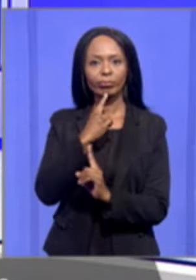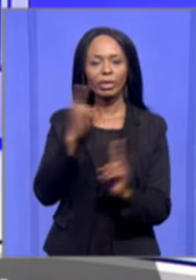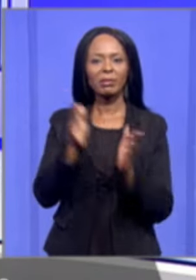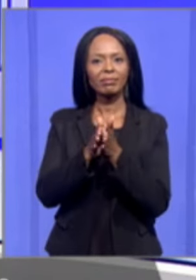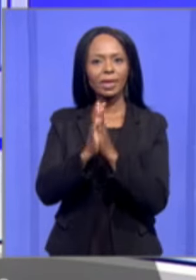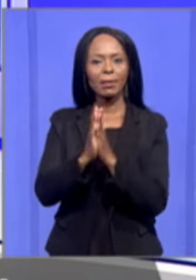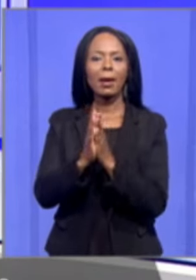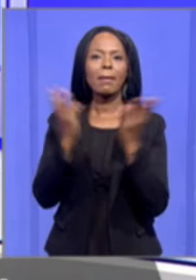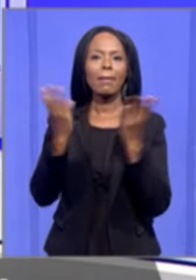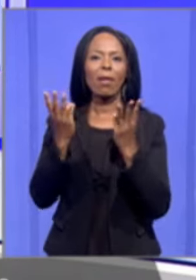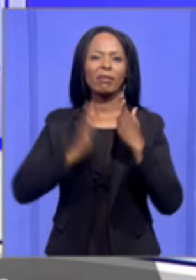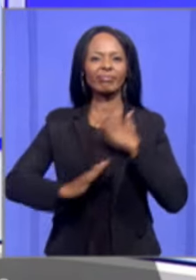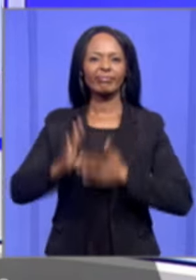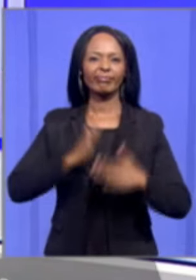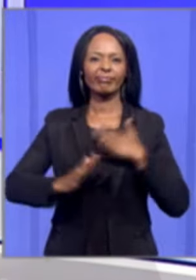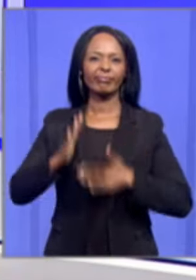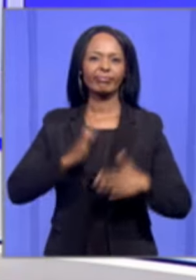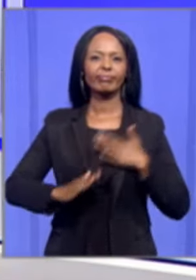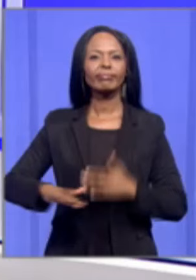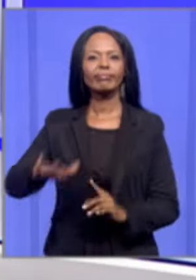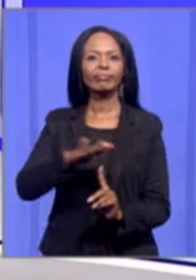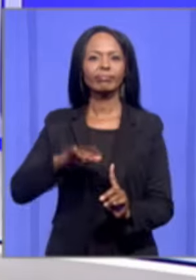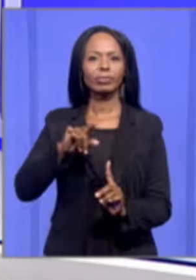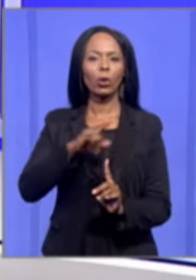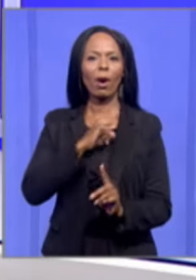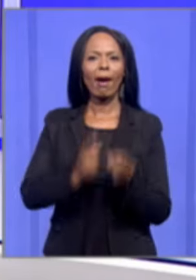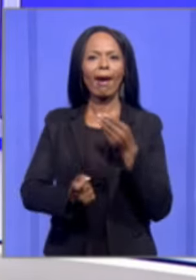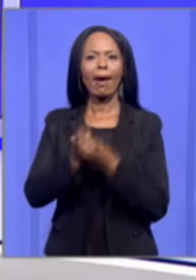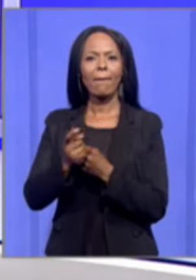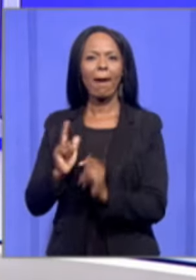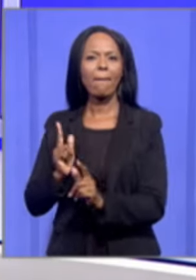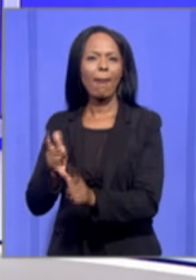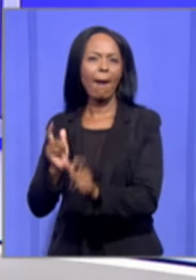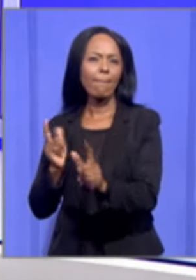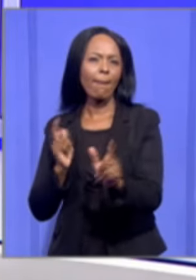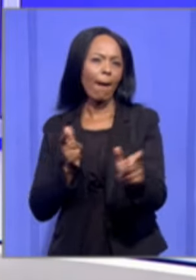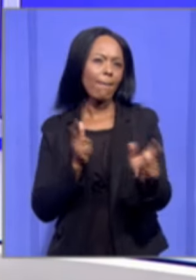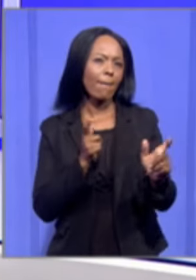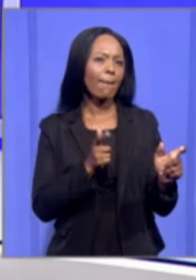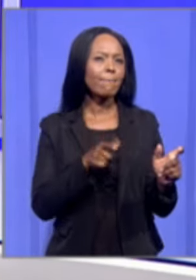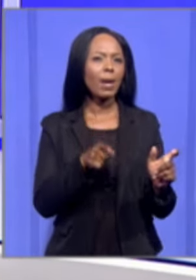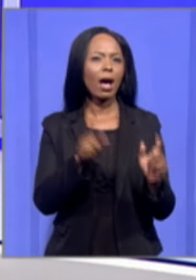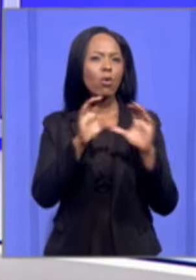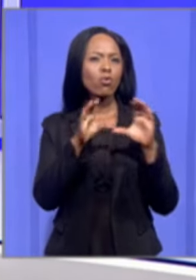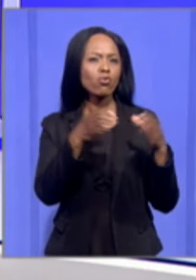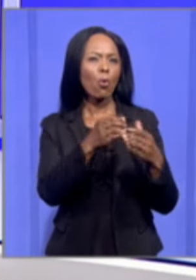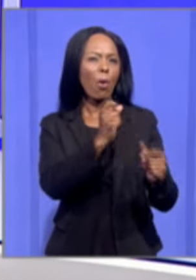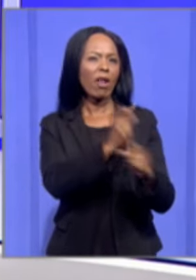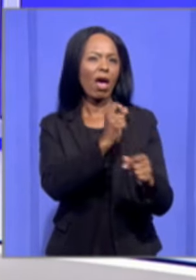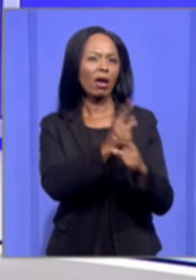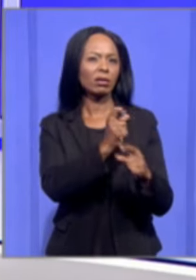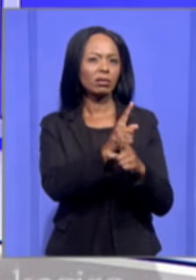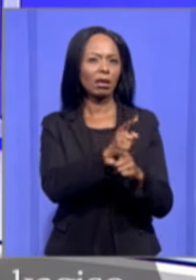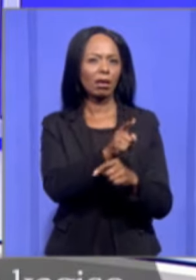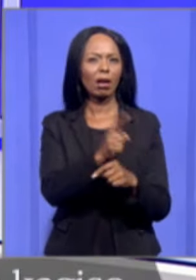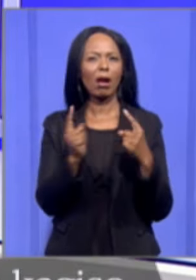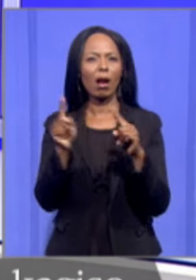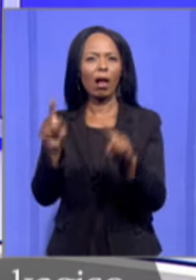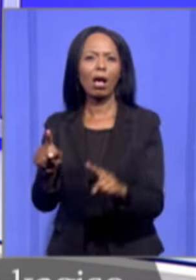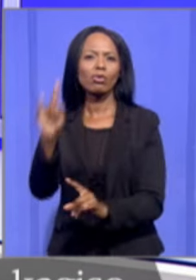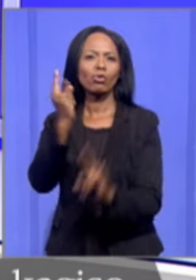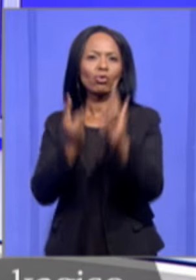go ritibatsa maikutlo jaaka go runya dipego tsa go thuntshana magareng a ditlhopha tsa boratekisi mo